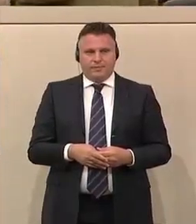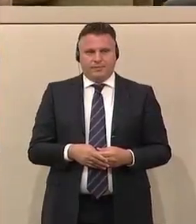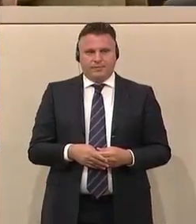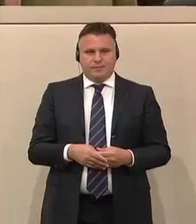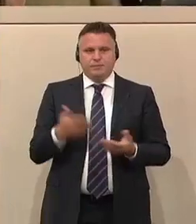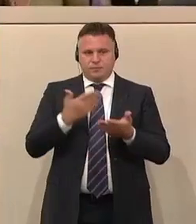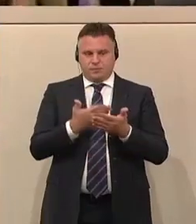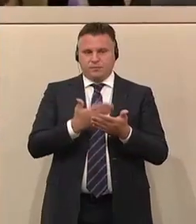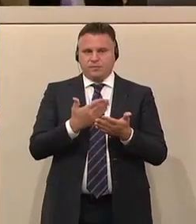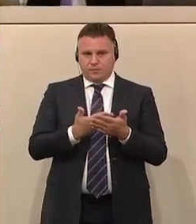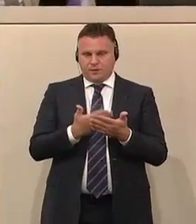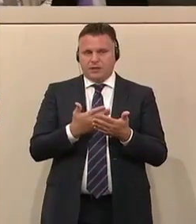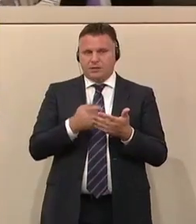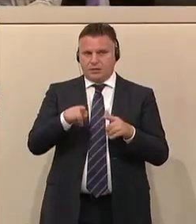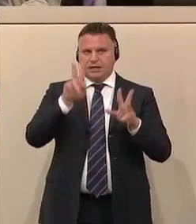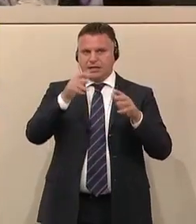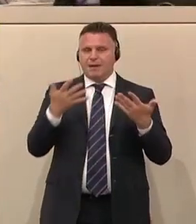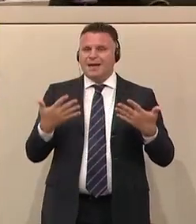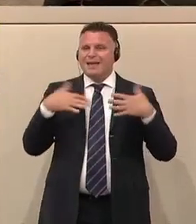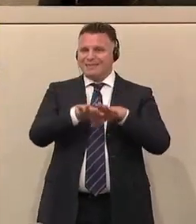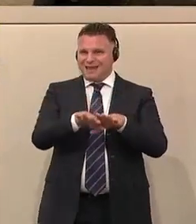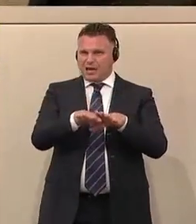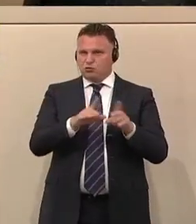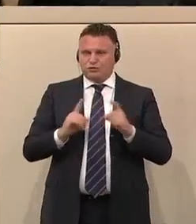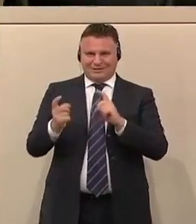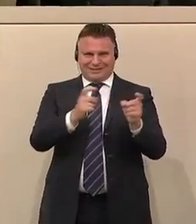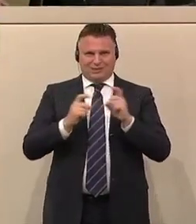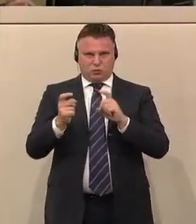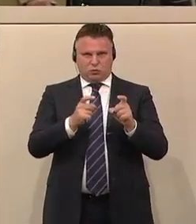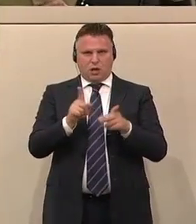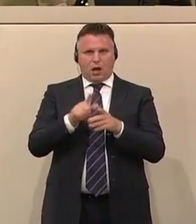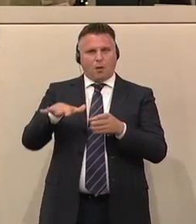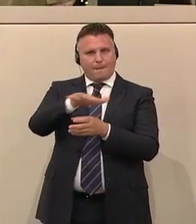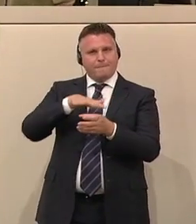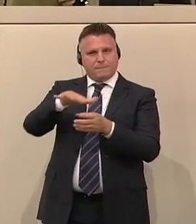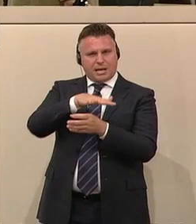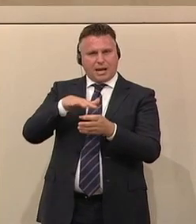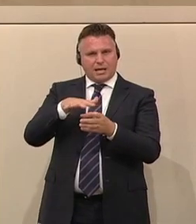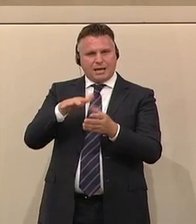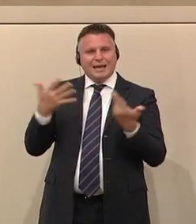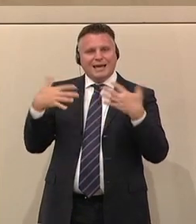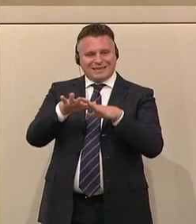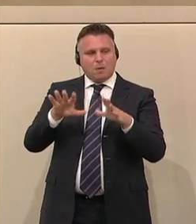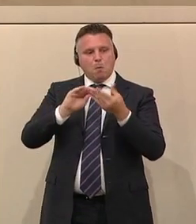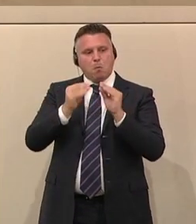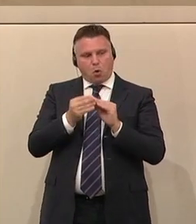Und man darf bei dieser ganzen Integrationsdebatte auch die Probleme im Bereich der Integration